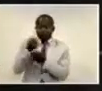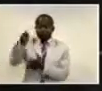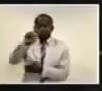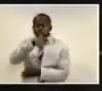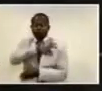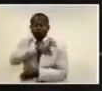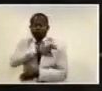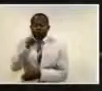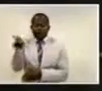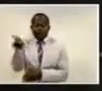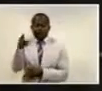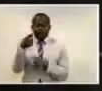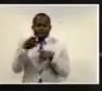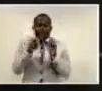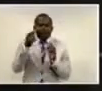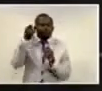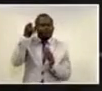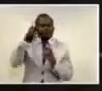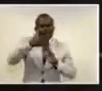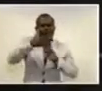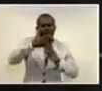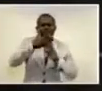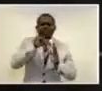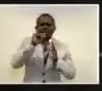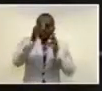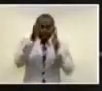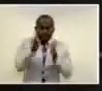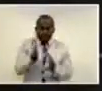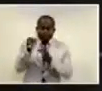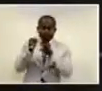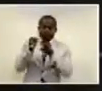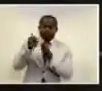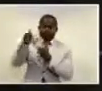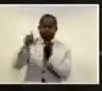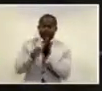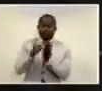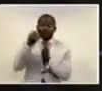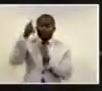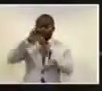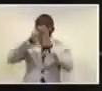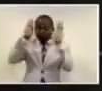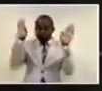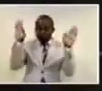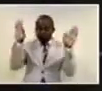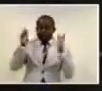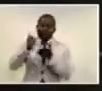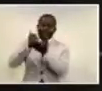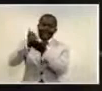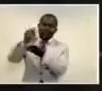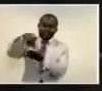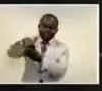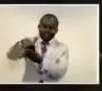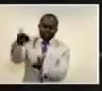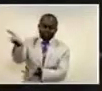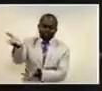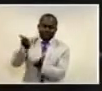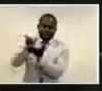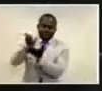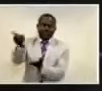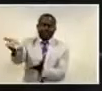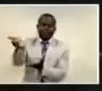bunguka ariko urumva hagati aho nta muntu usobanura icyo kibazo ngo cyumvikane anakibafashemo